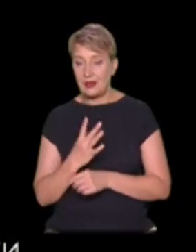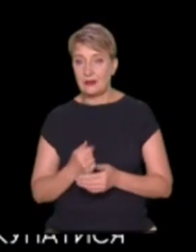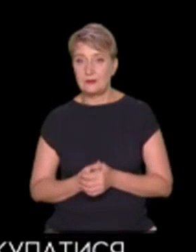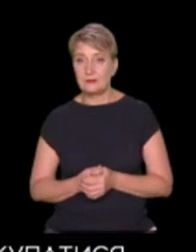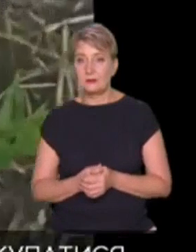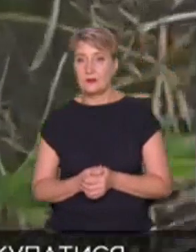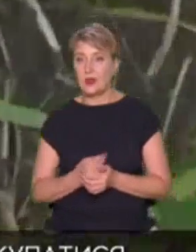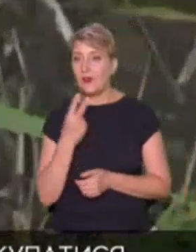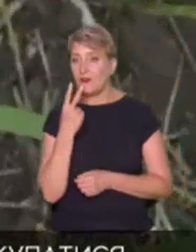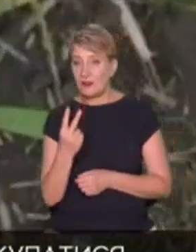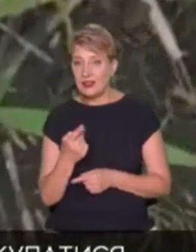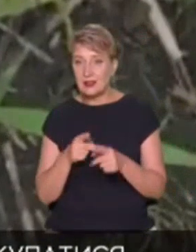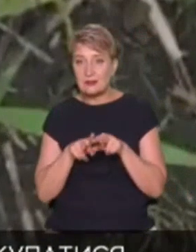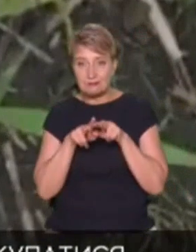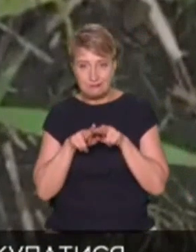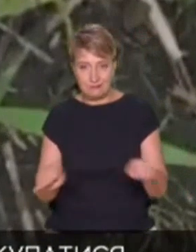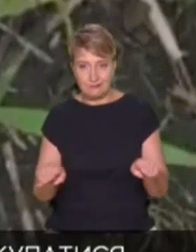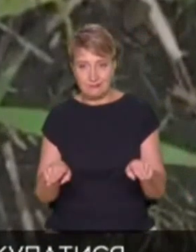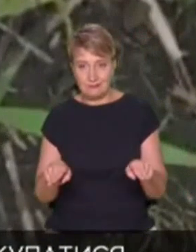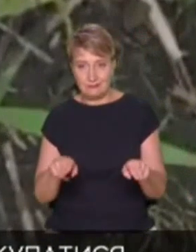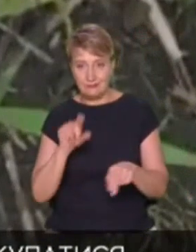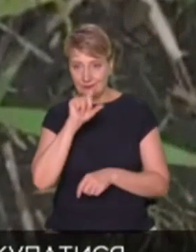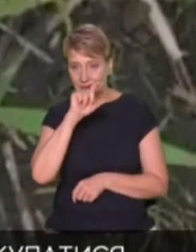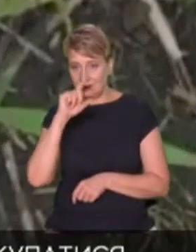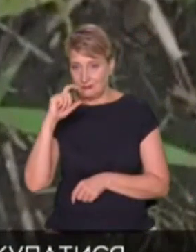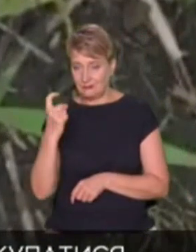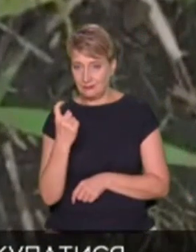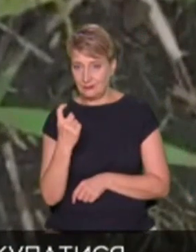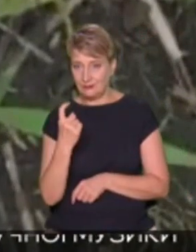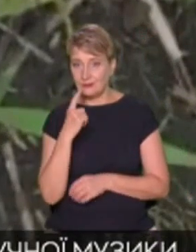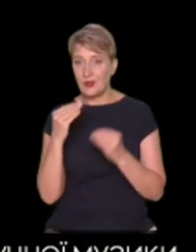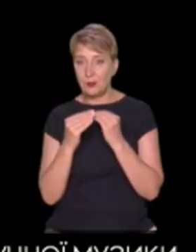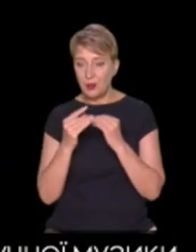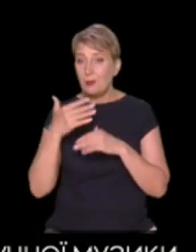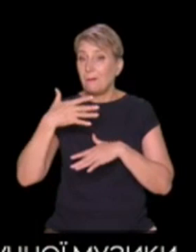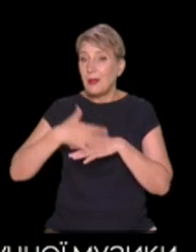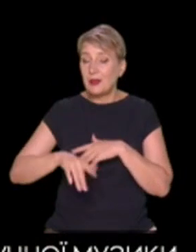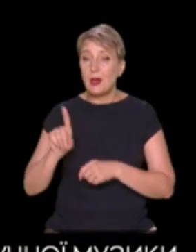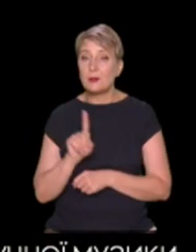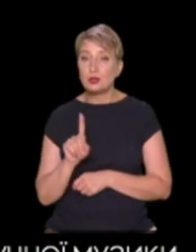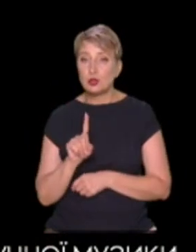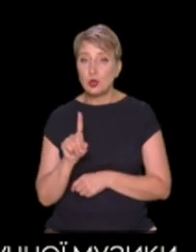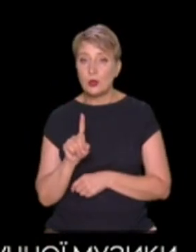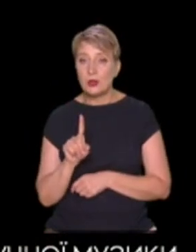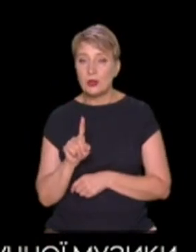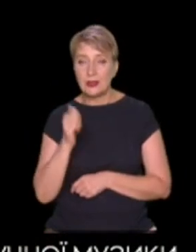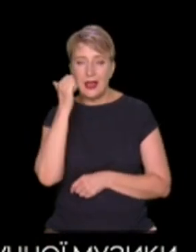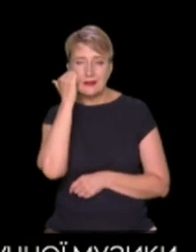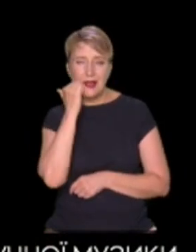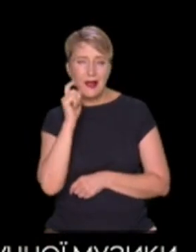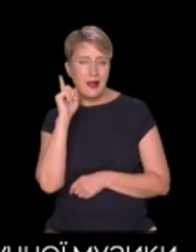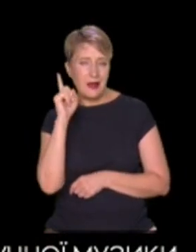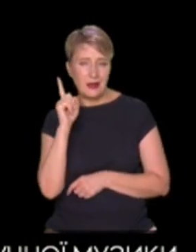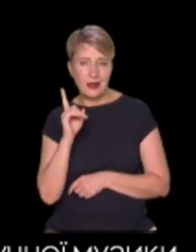то вы увидите, что вот тот же самый серийный номер, вот он здесь. Соответственно, мы понимаем, что это старая ракета,